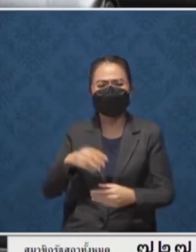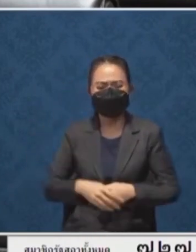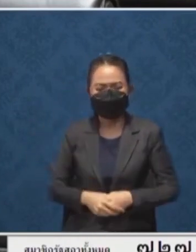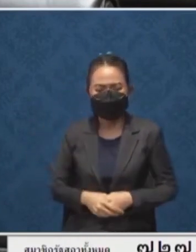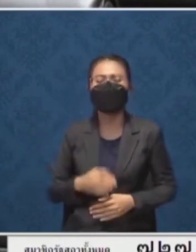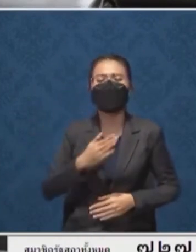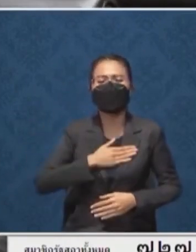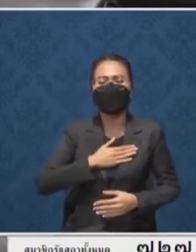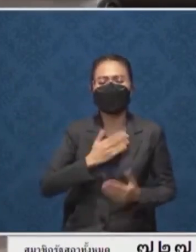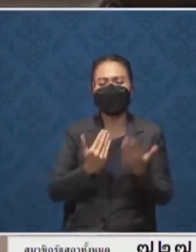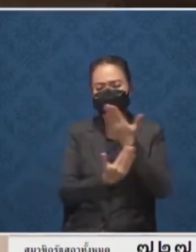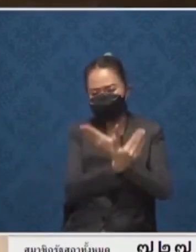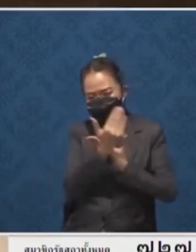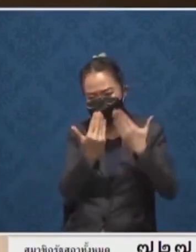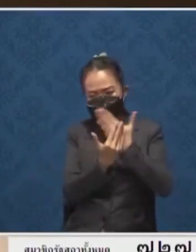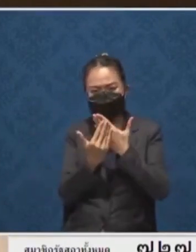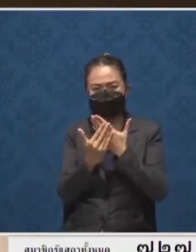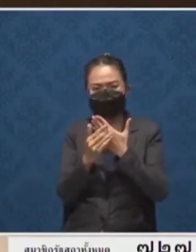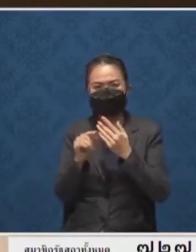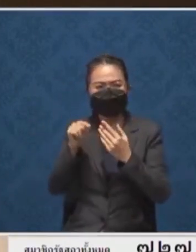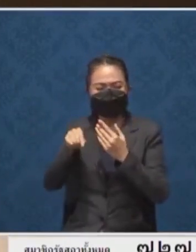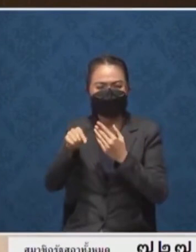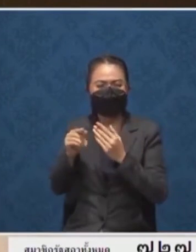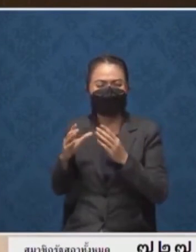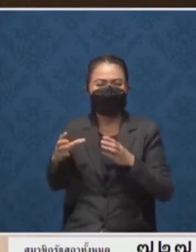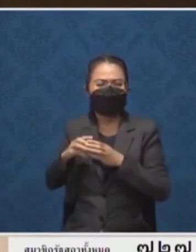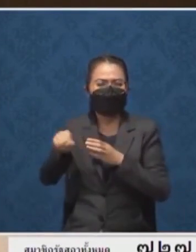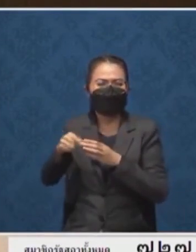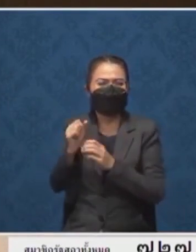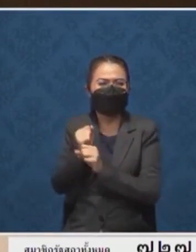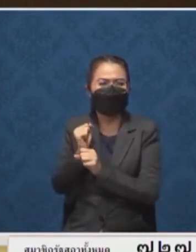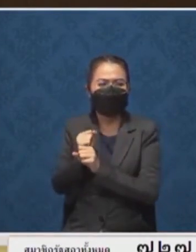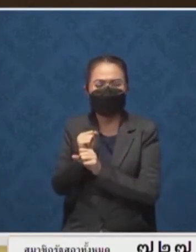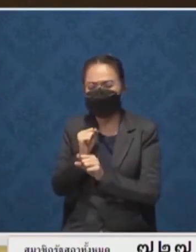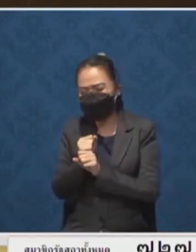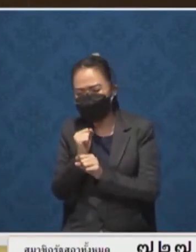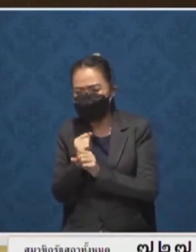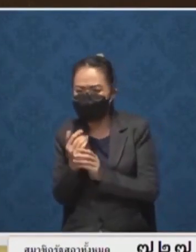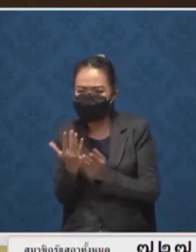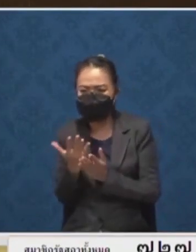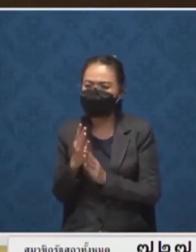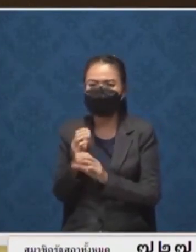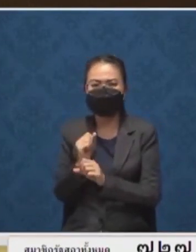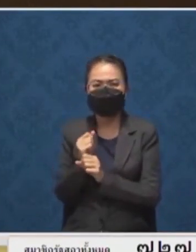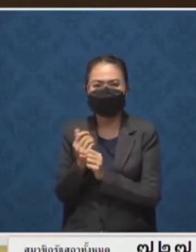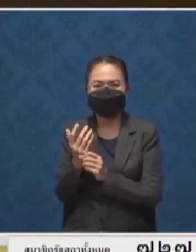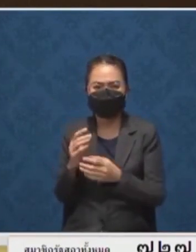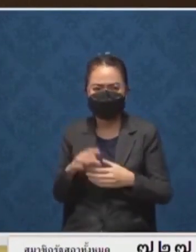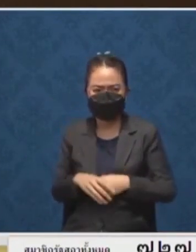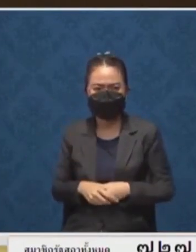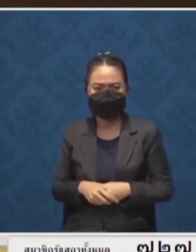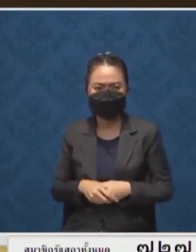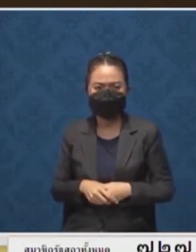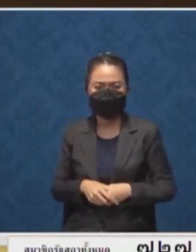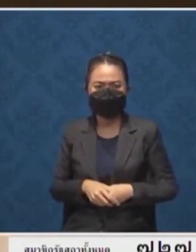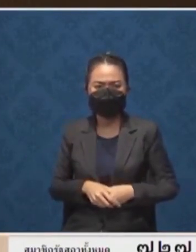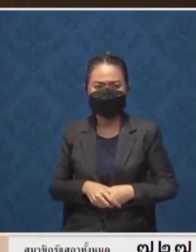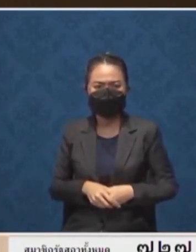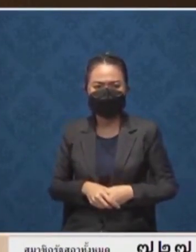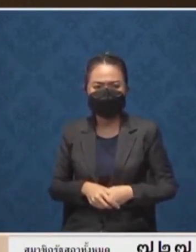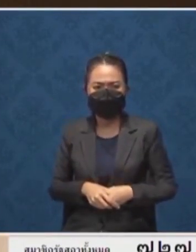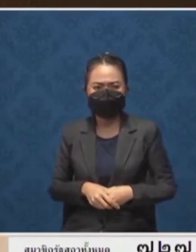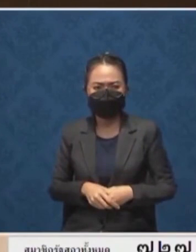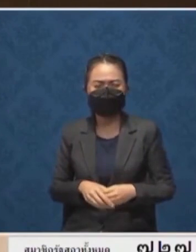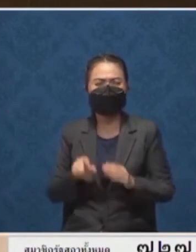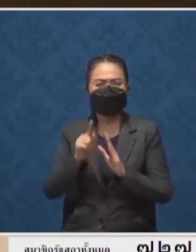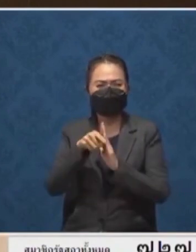าเจ้าหน้าที่นะว่าควรจะทำยังไงนะครับก็มีแค่นั้นนะผมยังใช้เวลาไม่ถึง5นาที